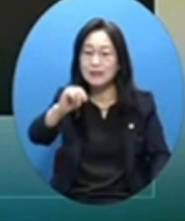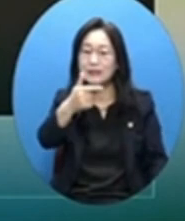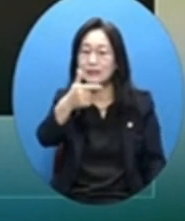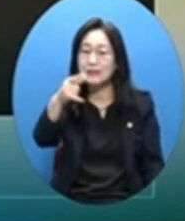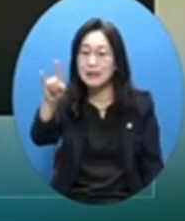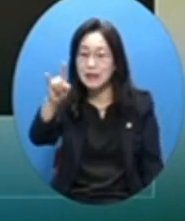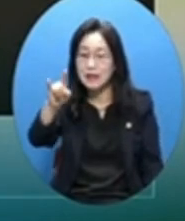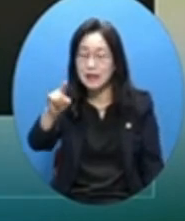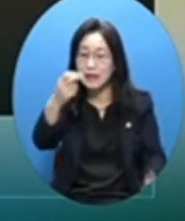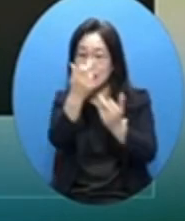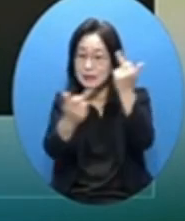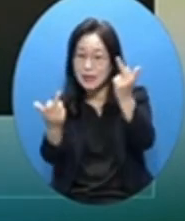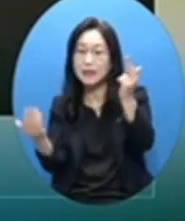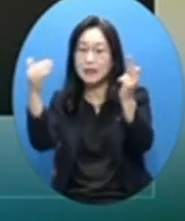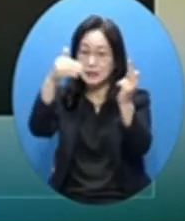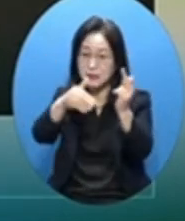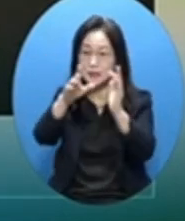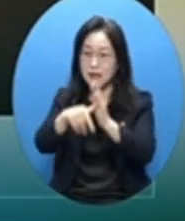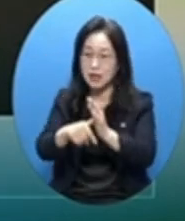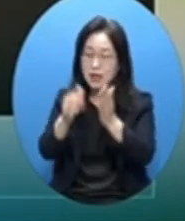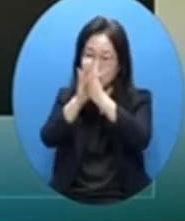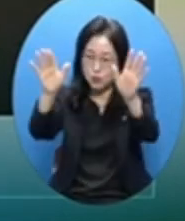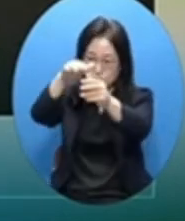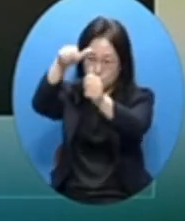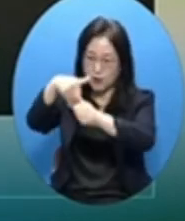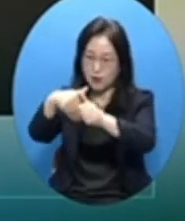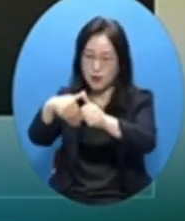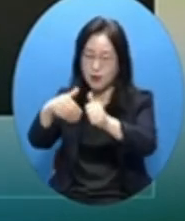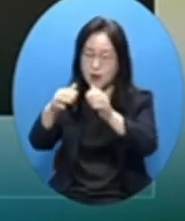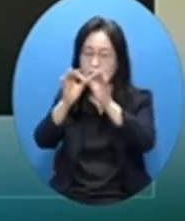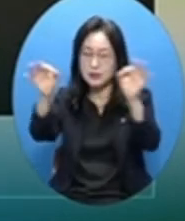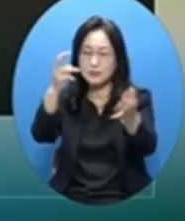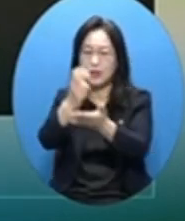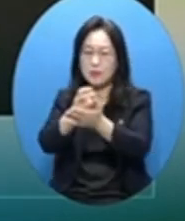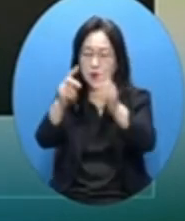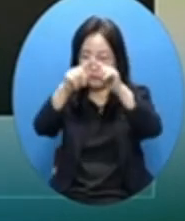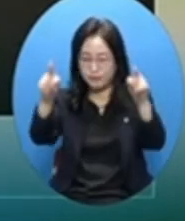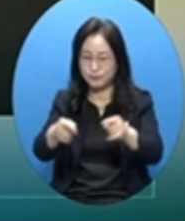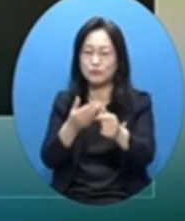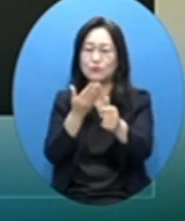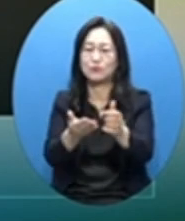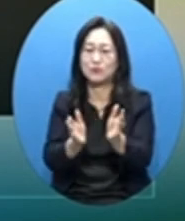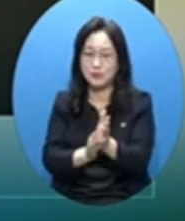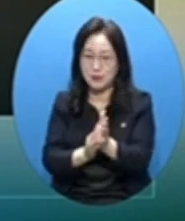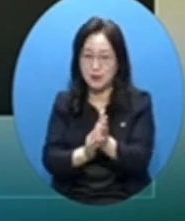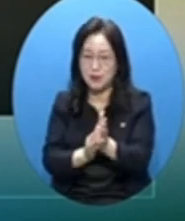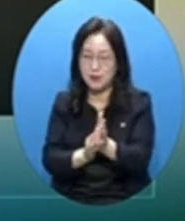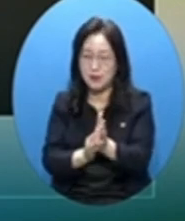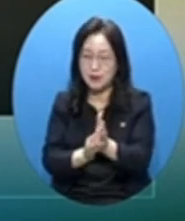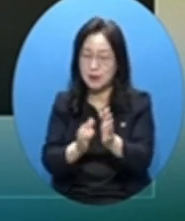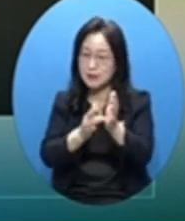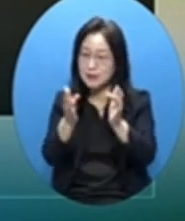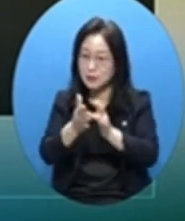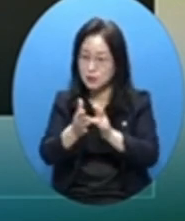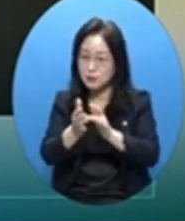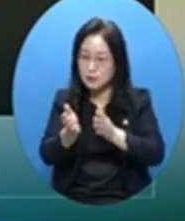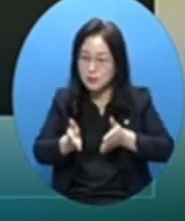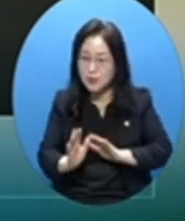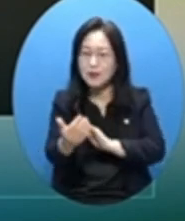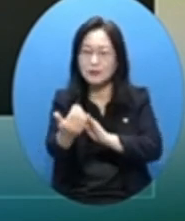모세를 부르시고 그에게 십계명을 전해 주셨습니다 주전 1450년경